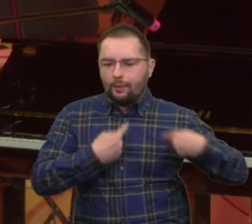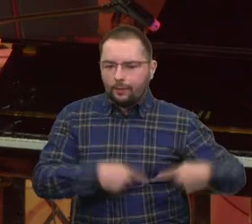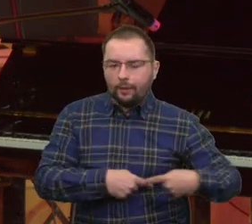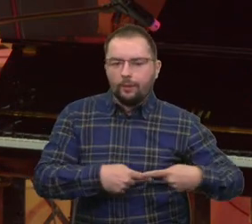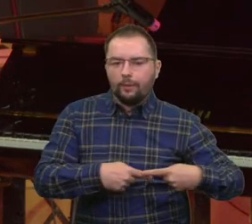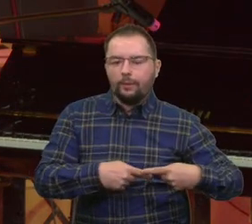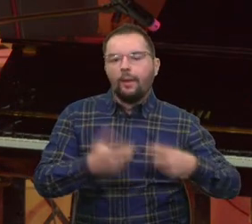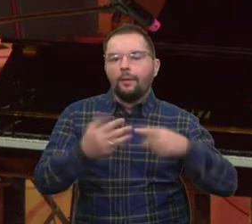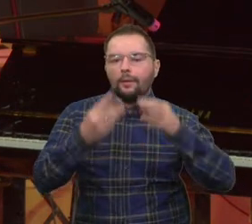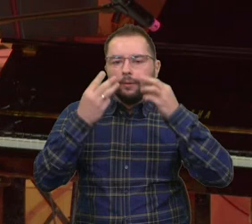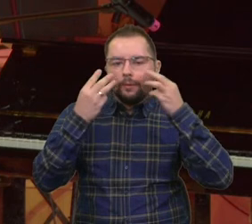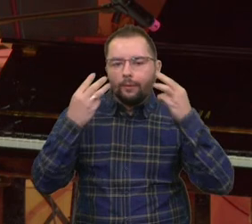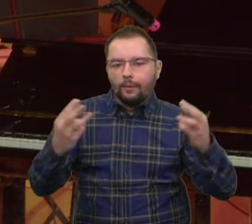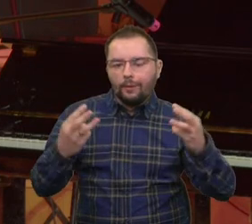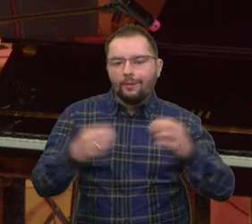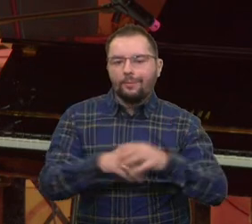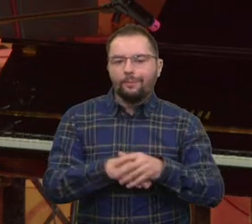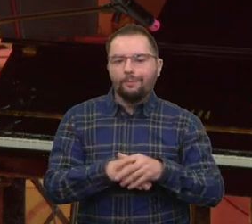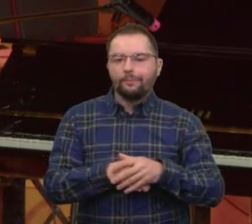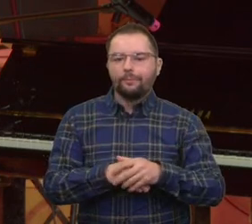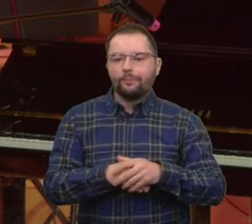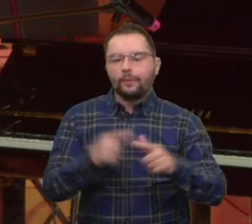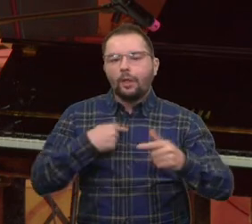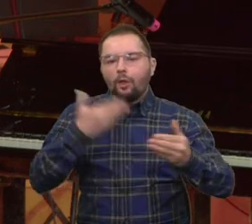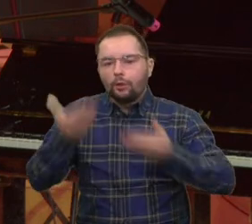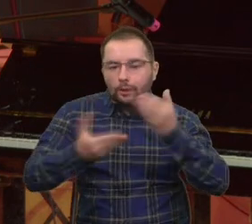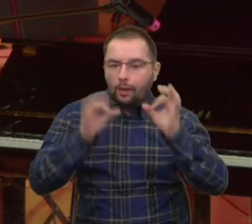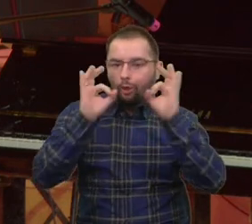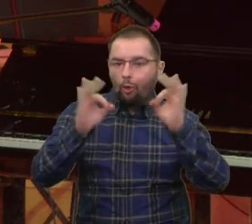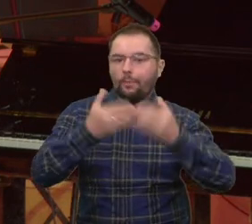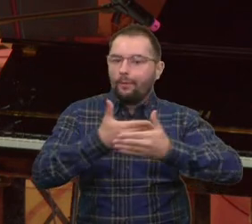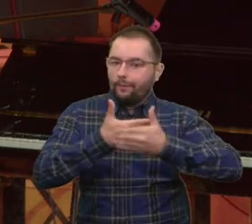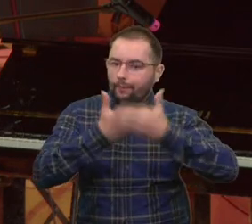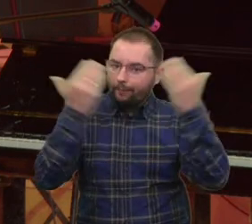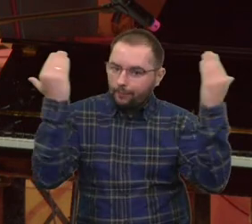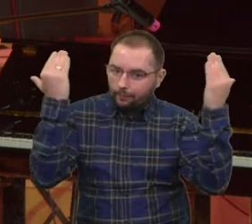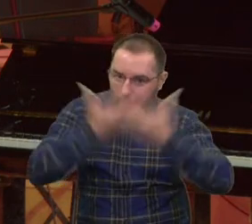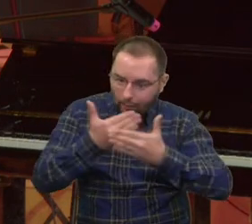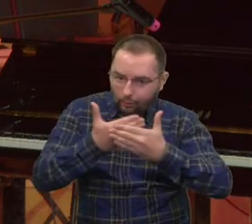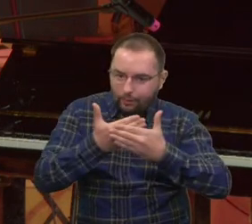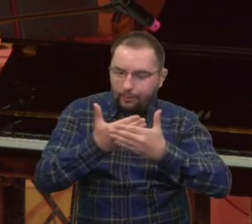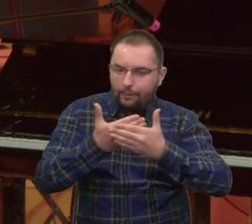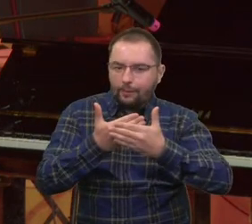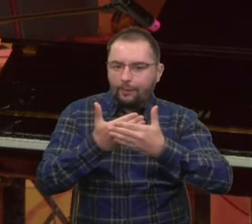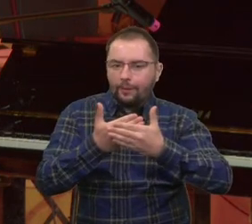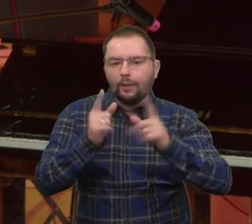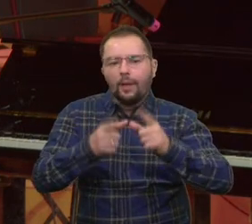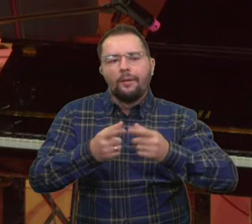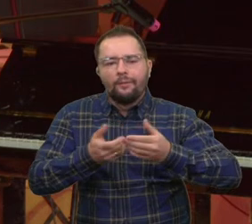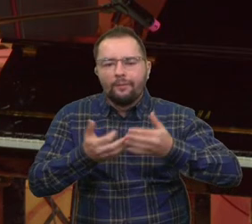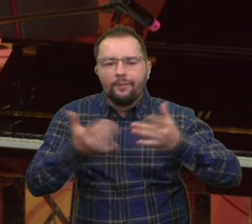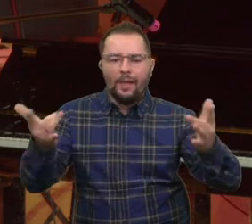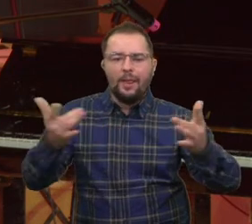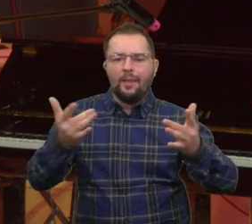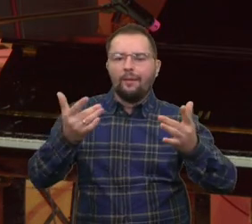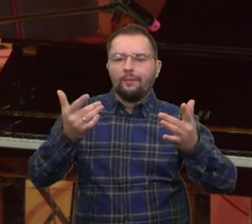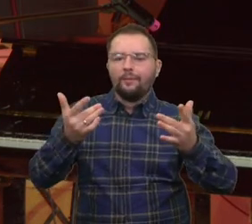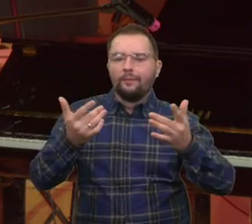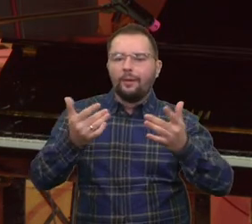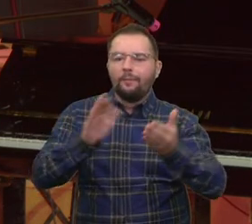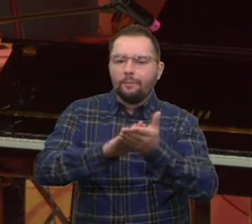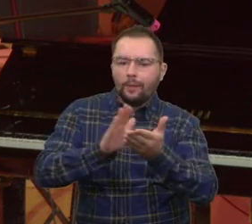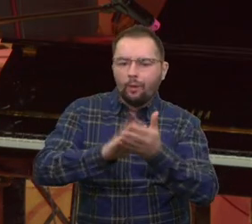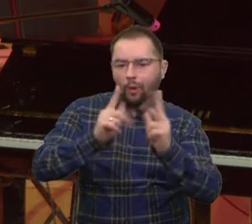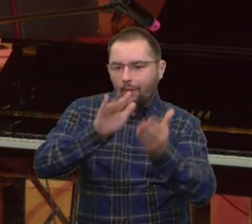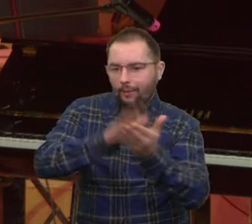jest najważniejsze. Ze swojej skromnej strony życzę Państwu dobrego wieczoru. Myślę, że tutaj dzisiaj będzie wiele wspaniałych nagród i podziękowań, ale